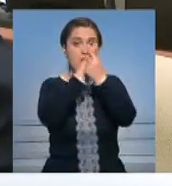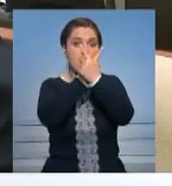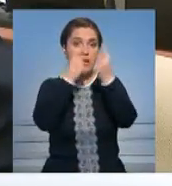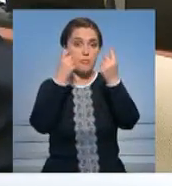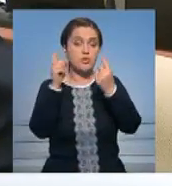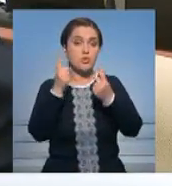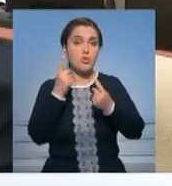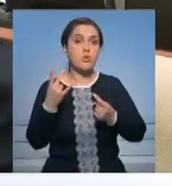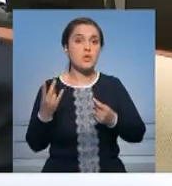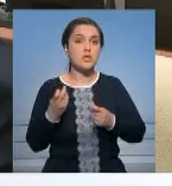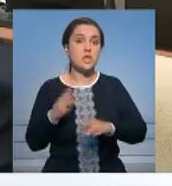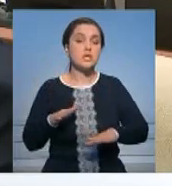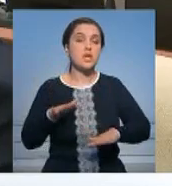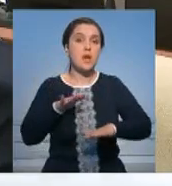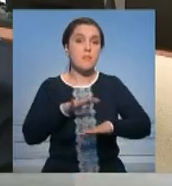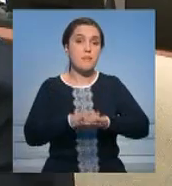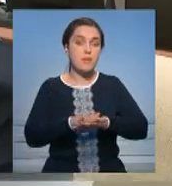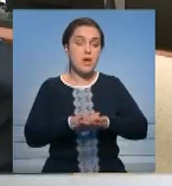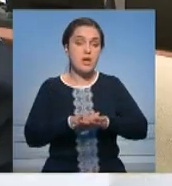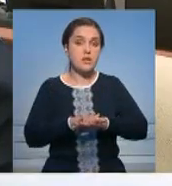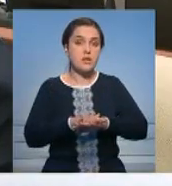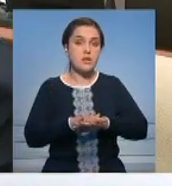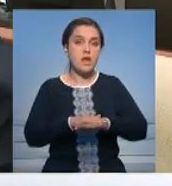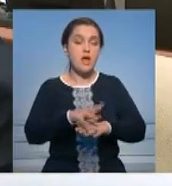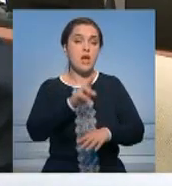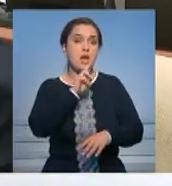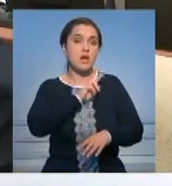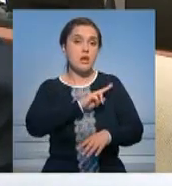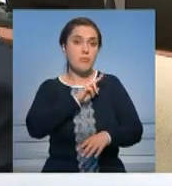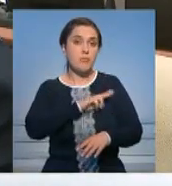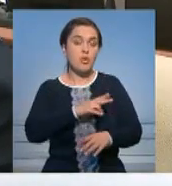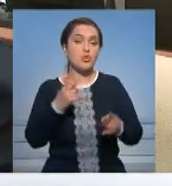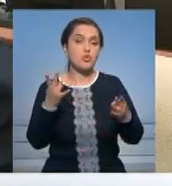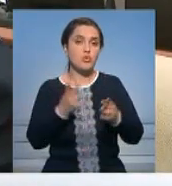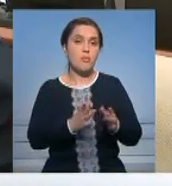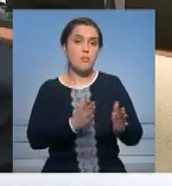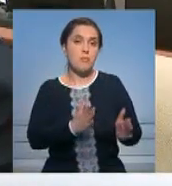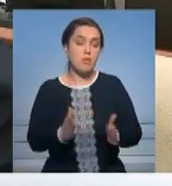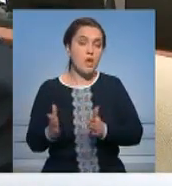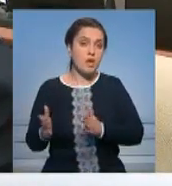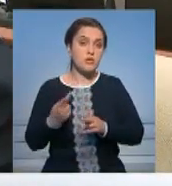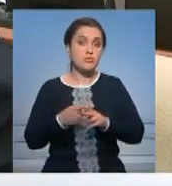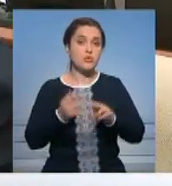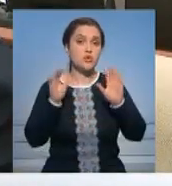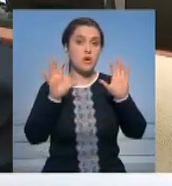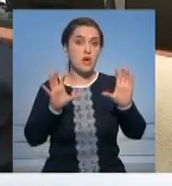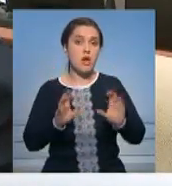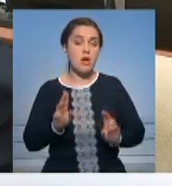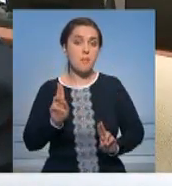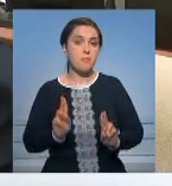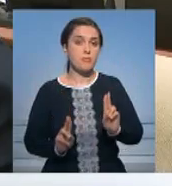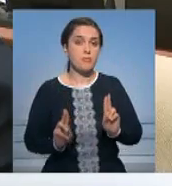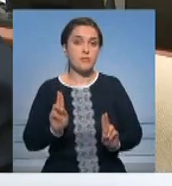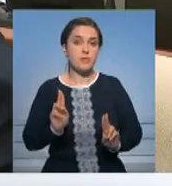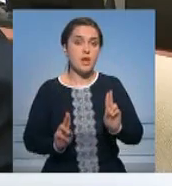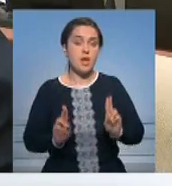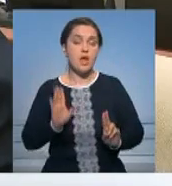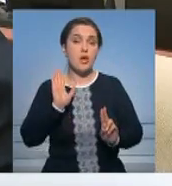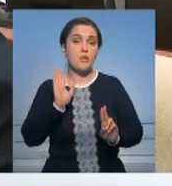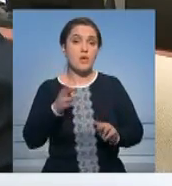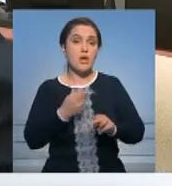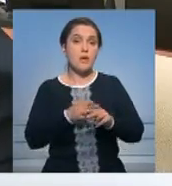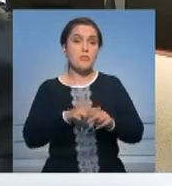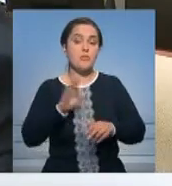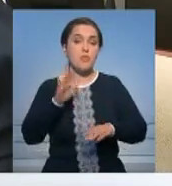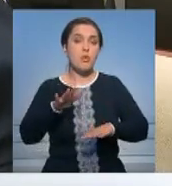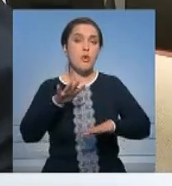должен работать в превентивном режиме. Для этого данным законопроектом предусматриваются нормы по усилению надзорного мандата Национального